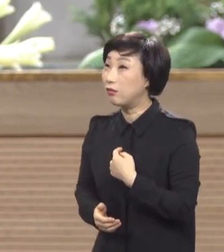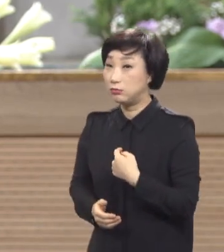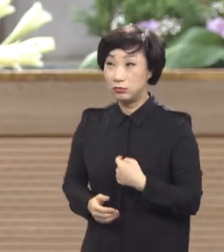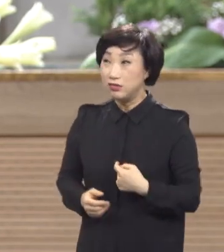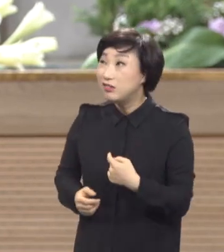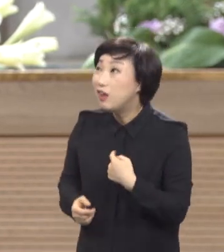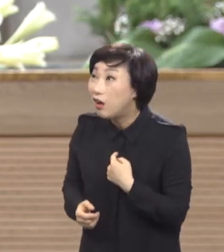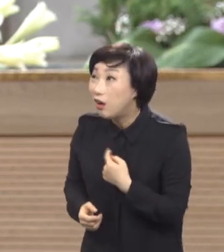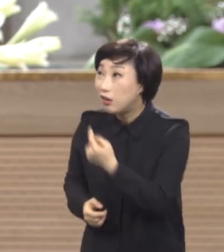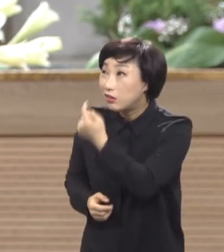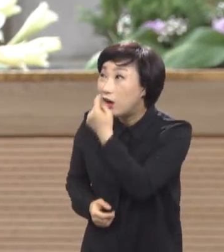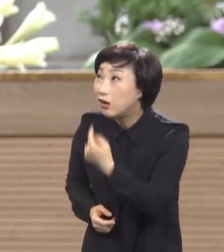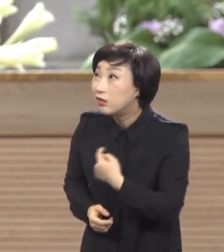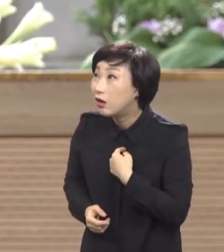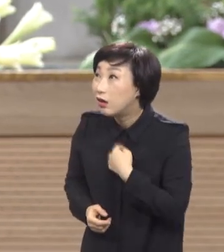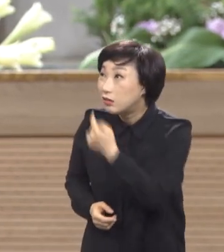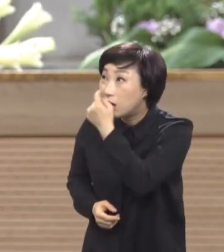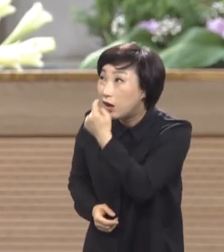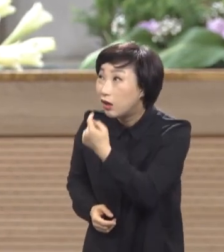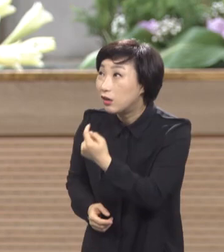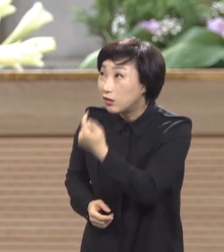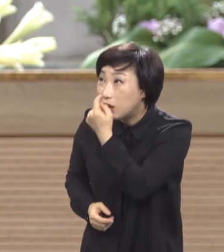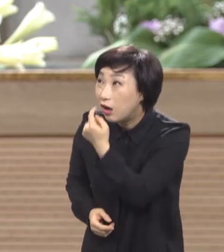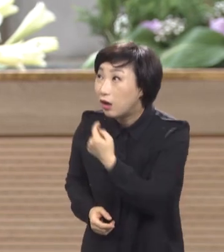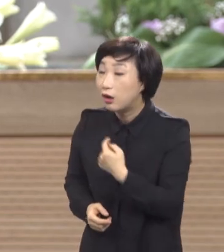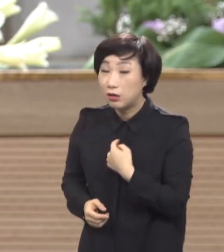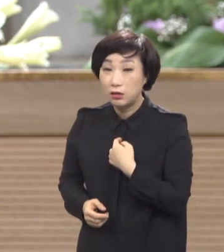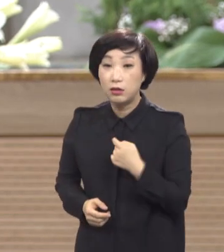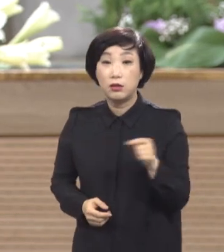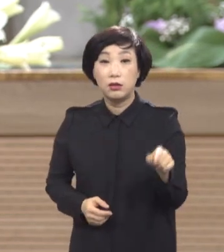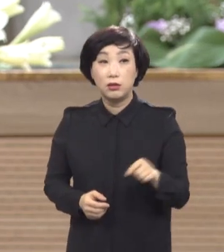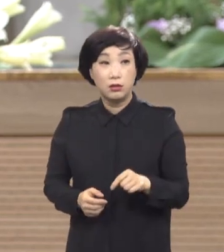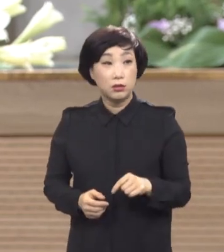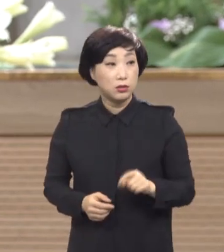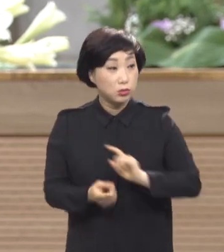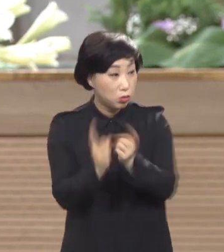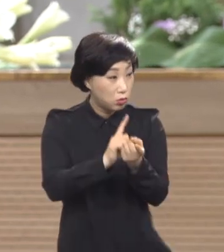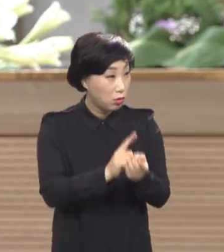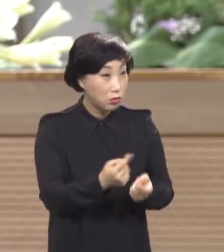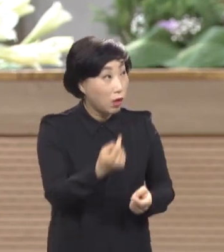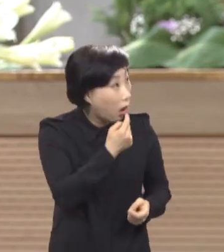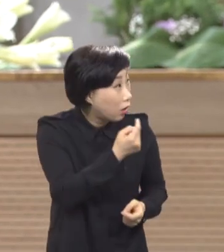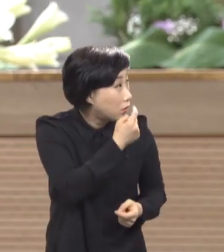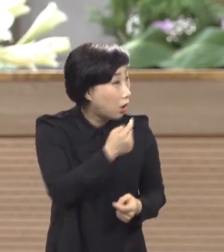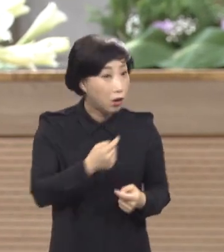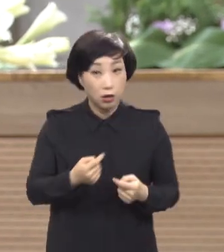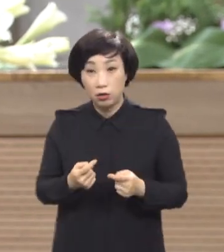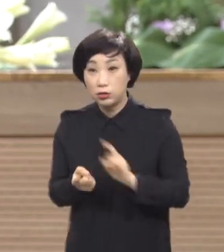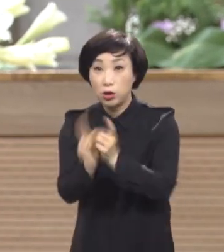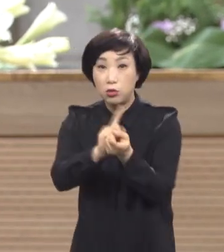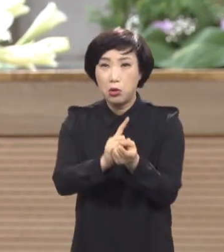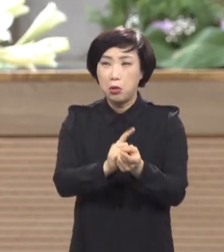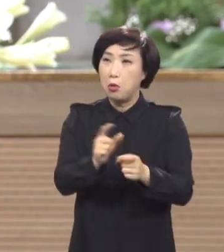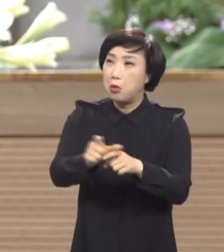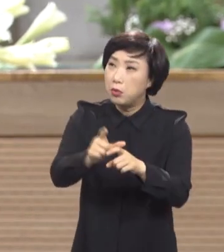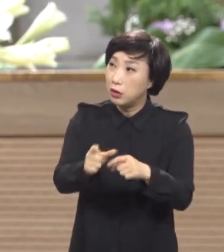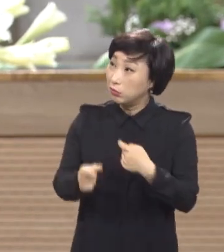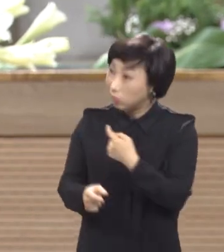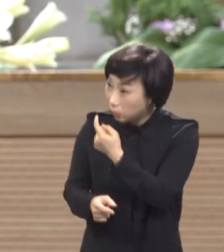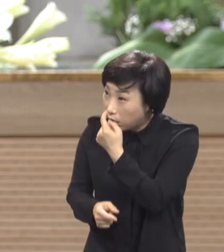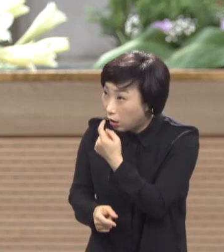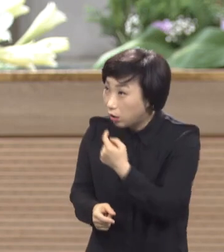납니까? 접니까? 납니까? 서로 굉장한 지금 혹시 난가?